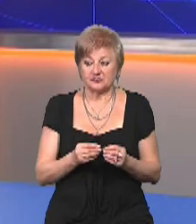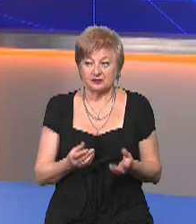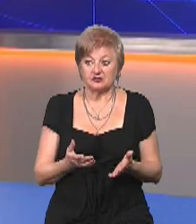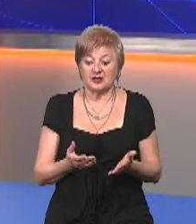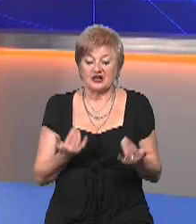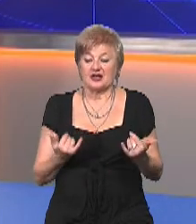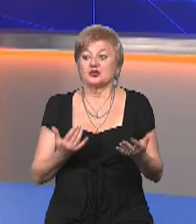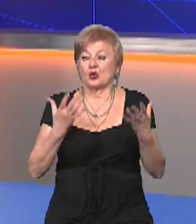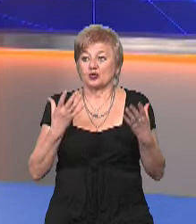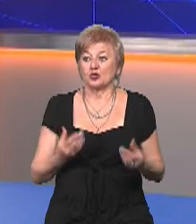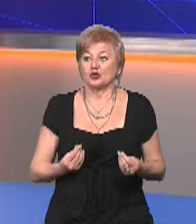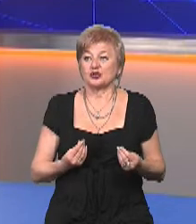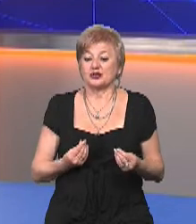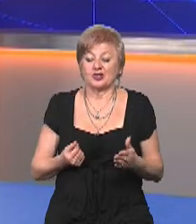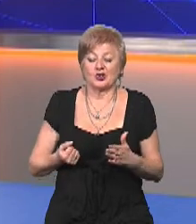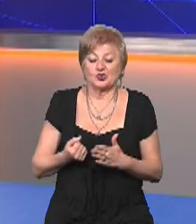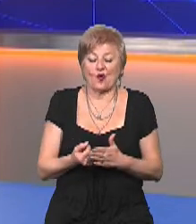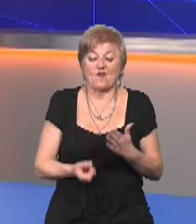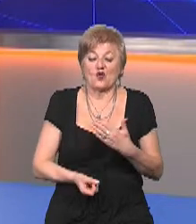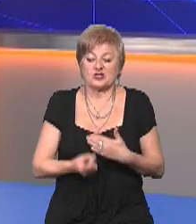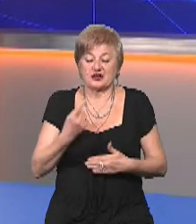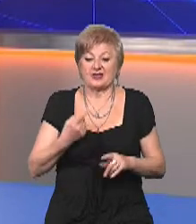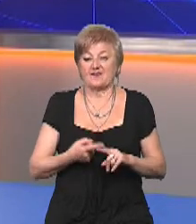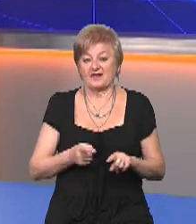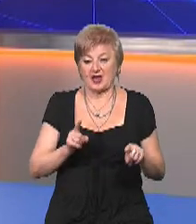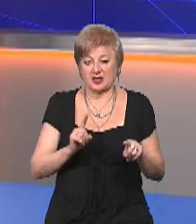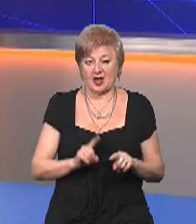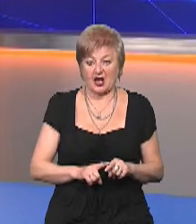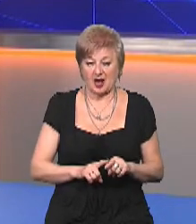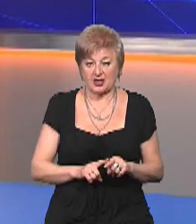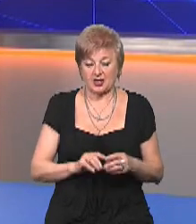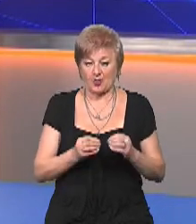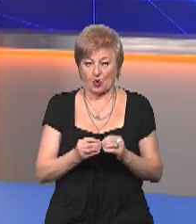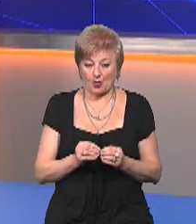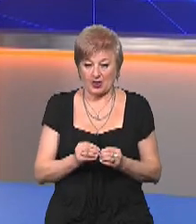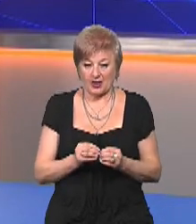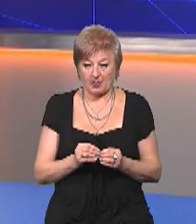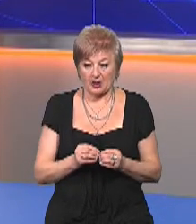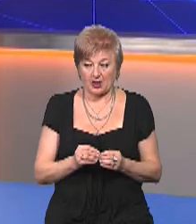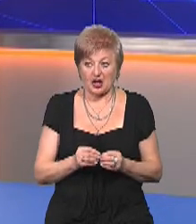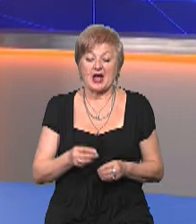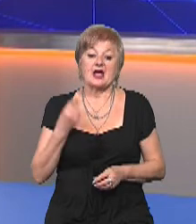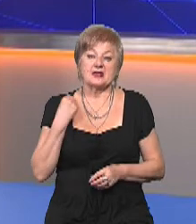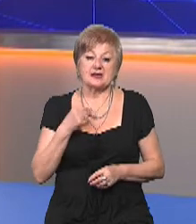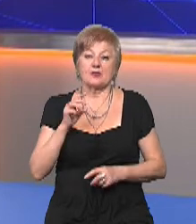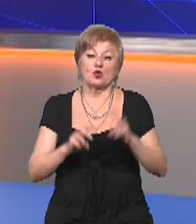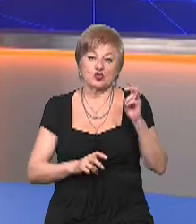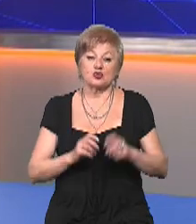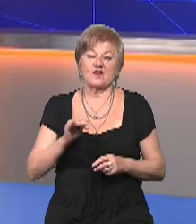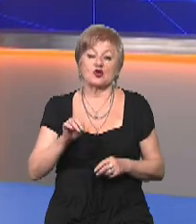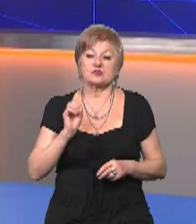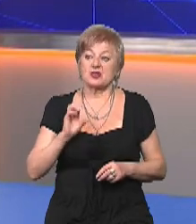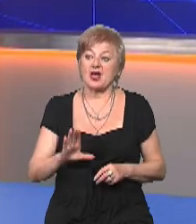на сегодняшний день у них были до возникновения вот этой проблемы. То есть Запорожский завод